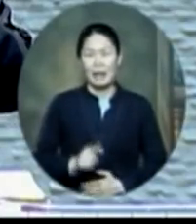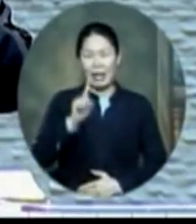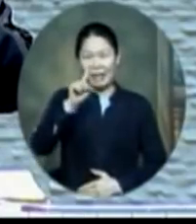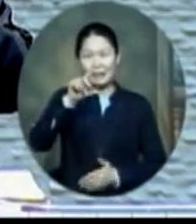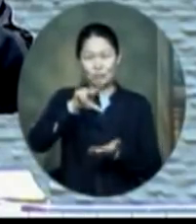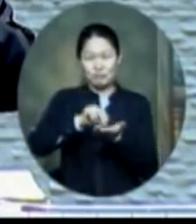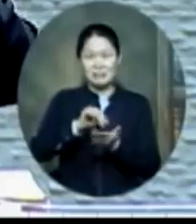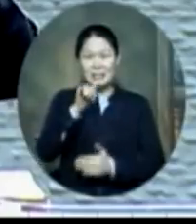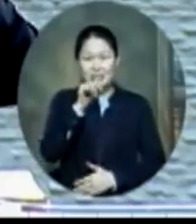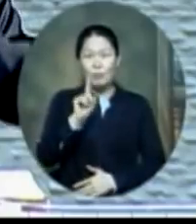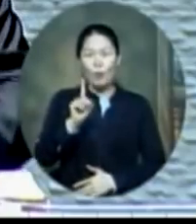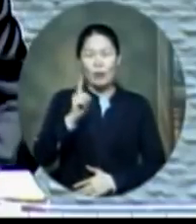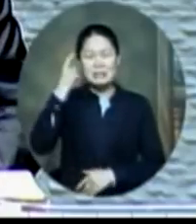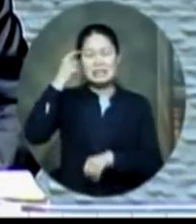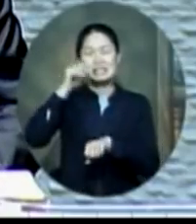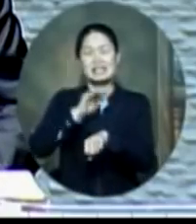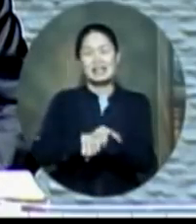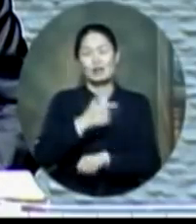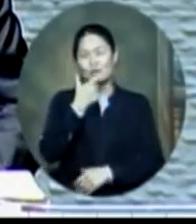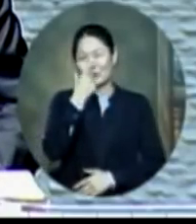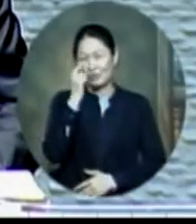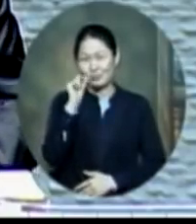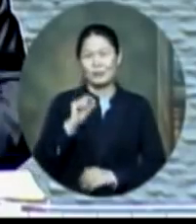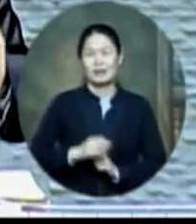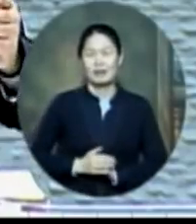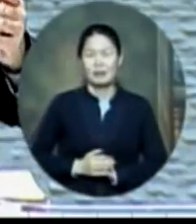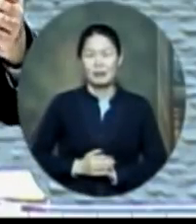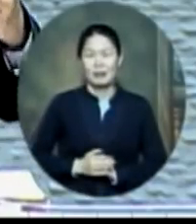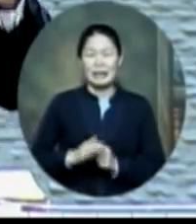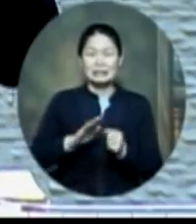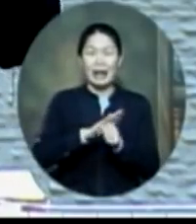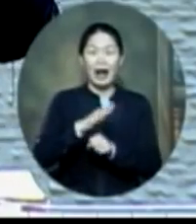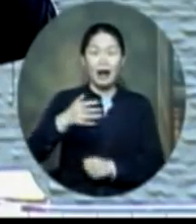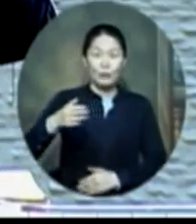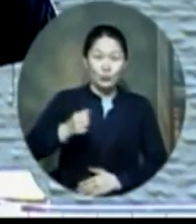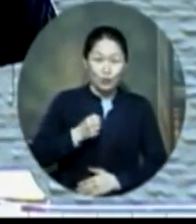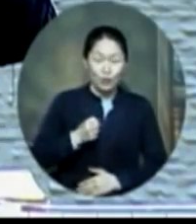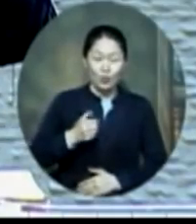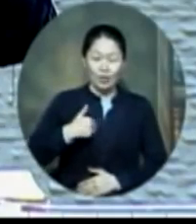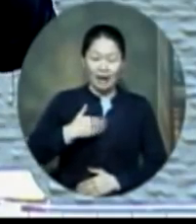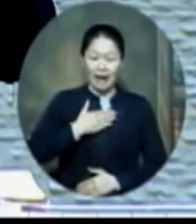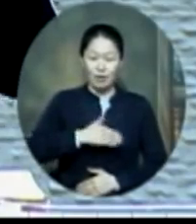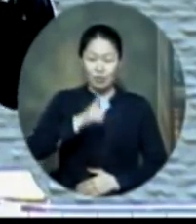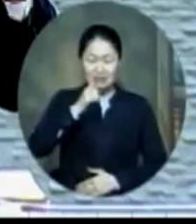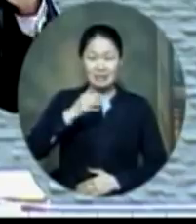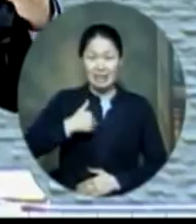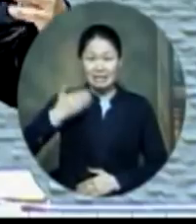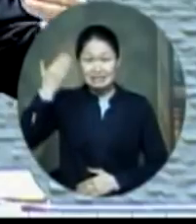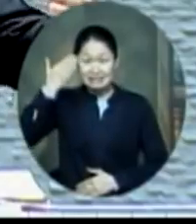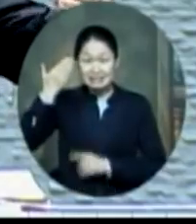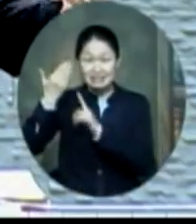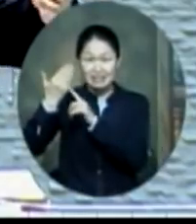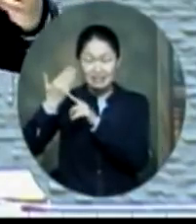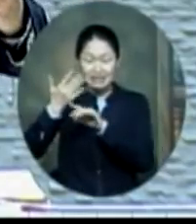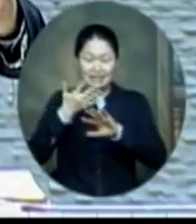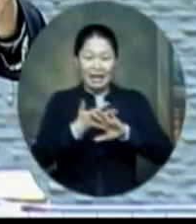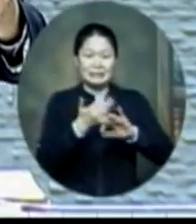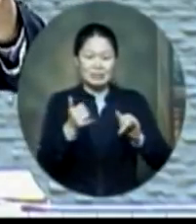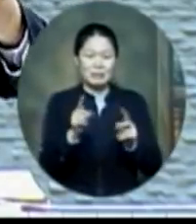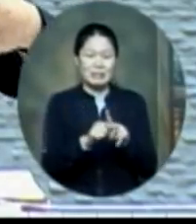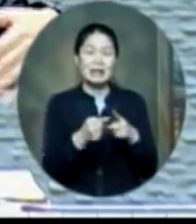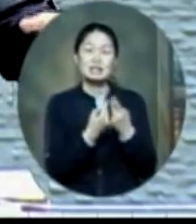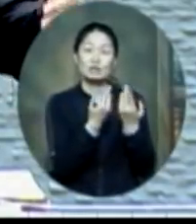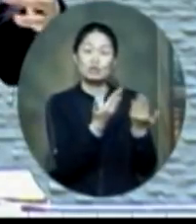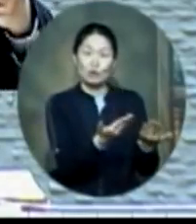문제가 있다면 지혜가 없는 거예요. 사랑으로 내가 알고 있는 내 지식을 다른 사람에게